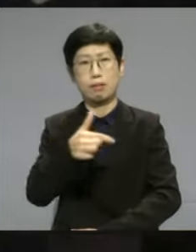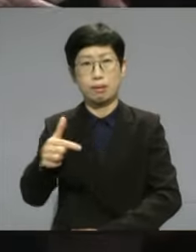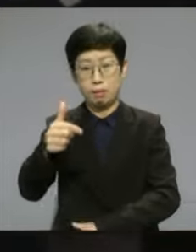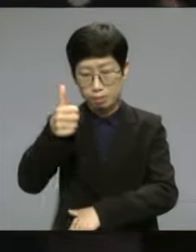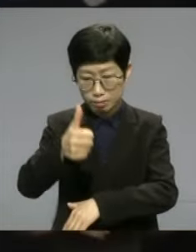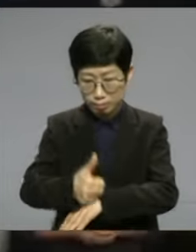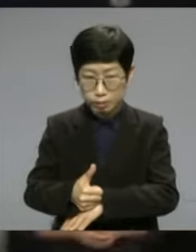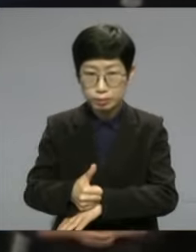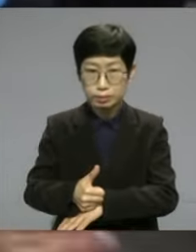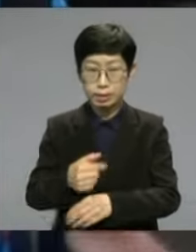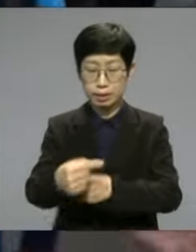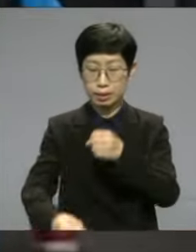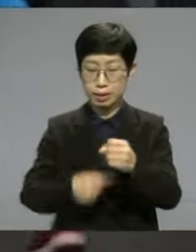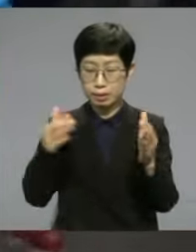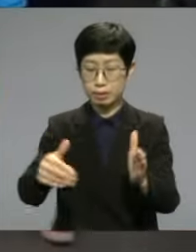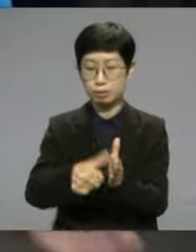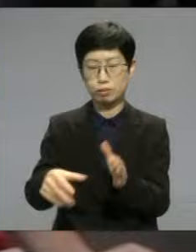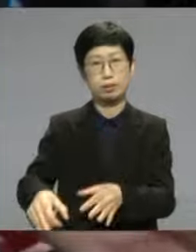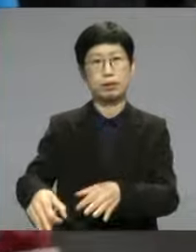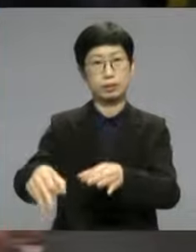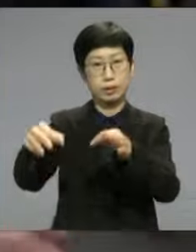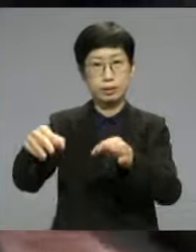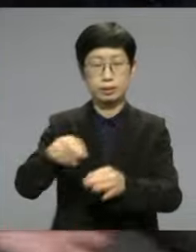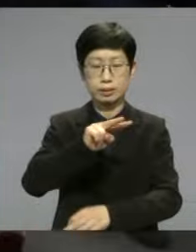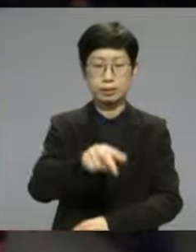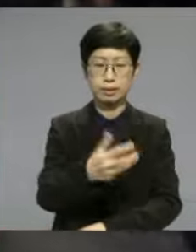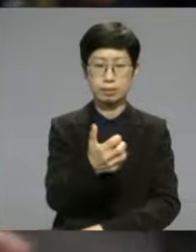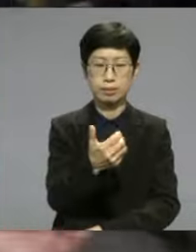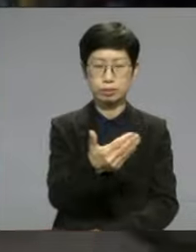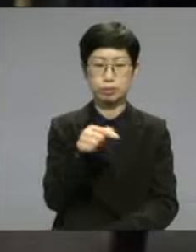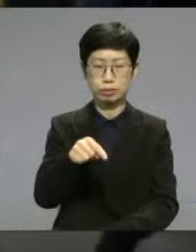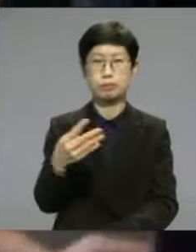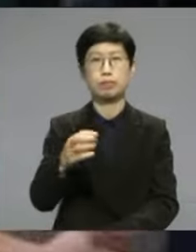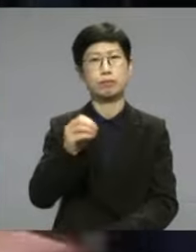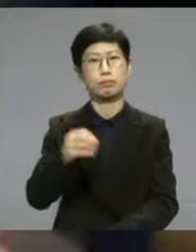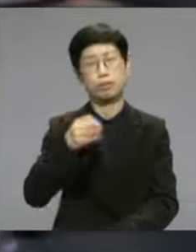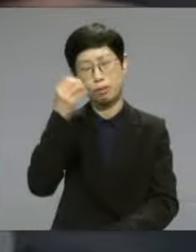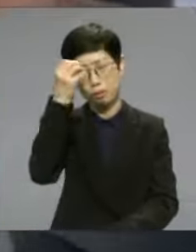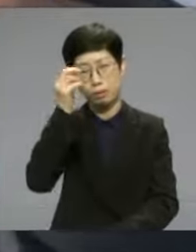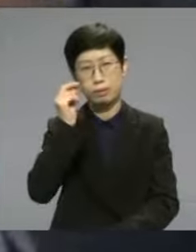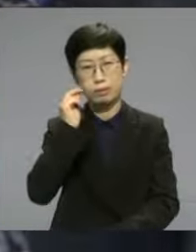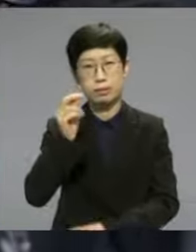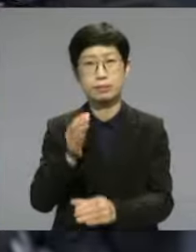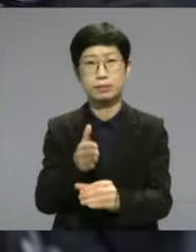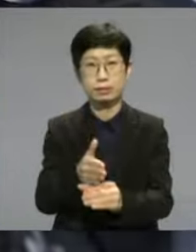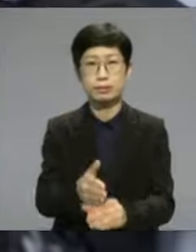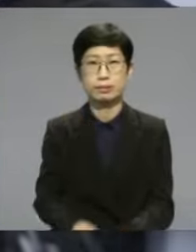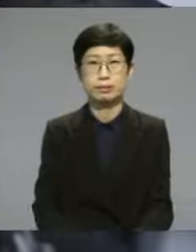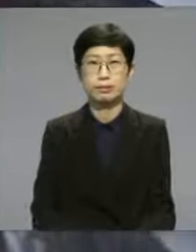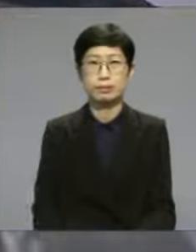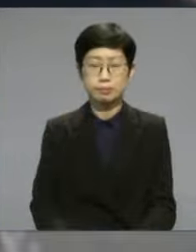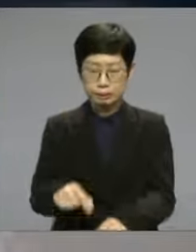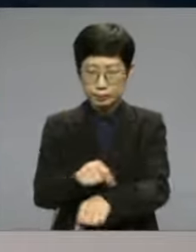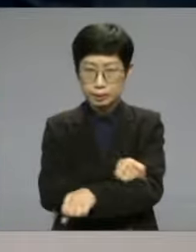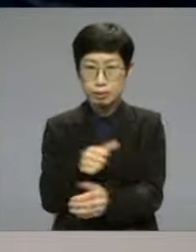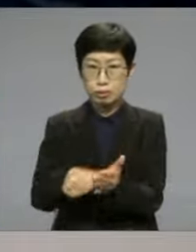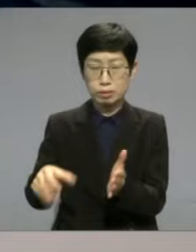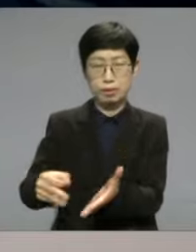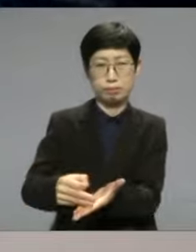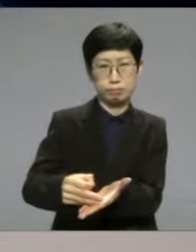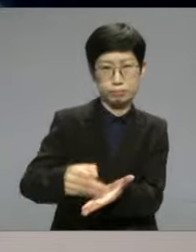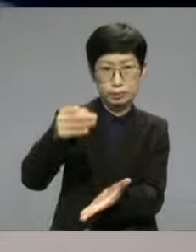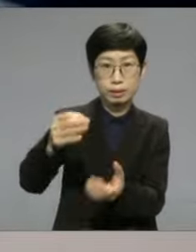자축했다 연간 물가 상승률은 289.3 달하는 상황입니다 특히 고물가에